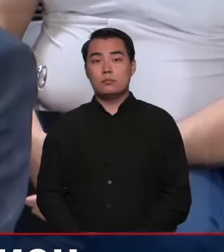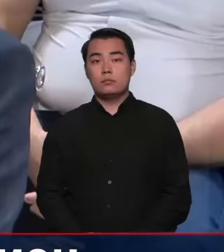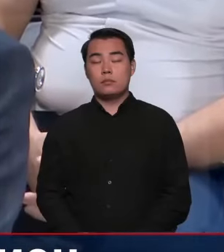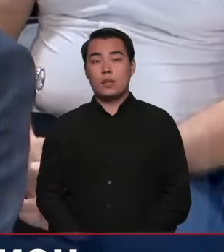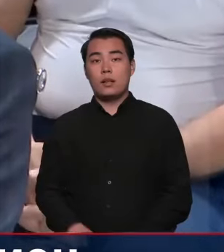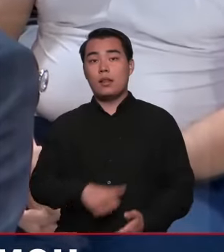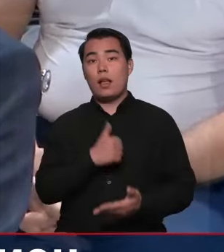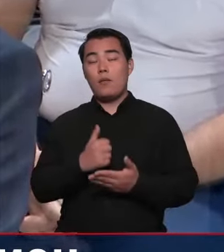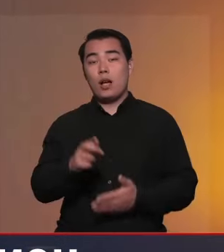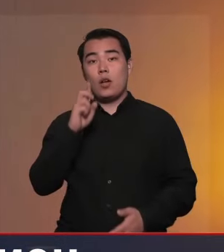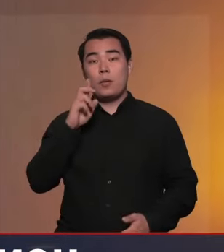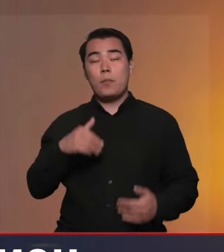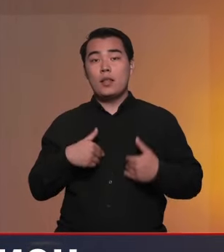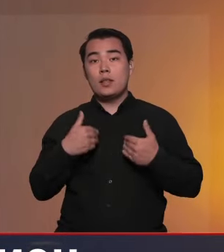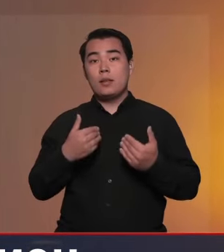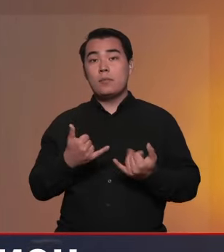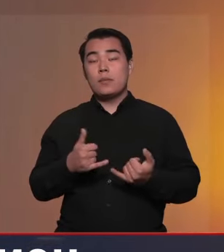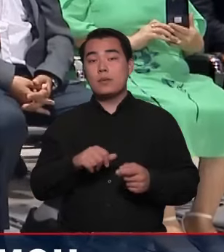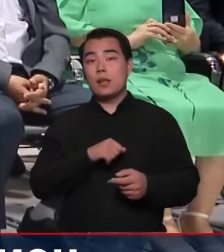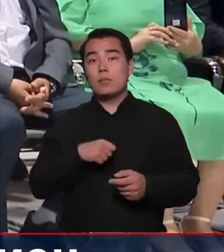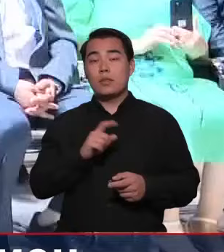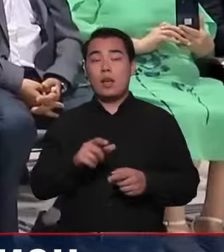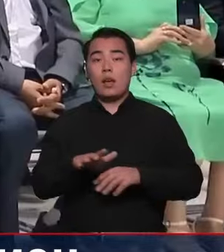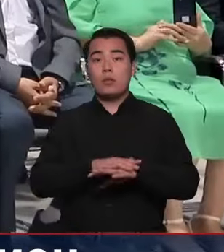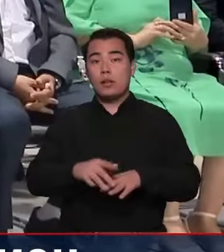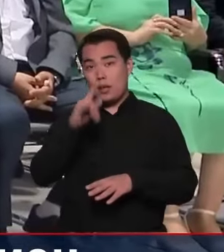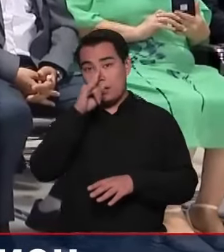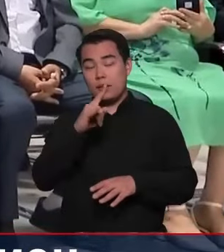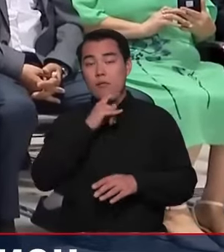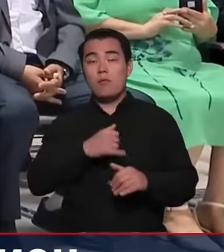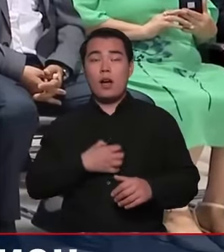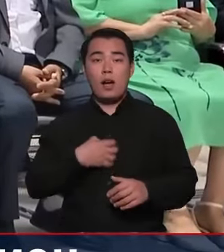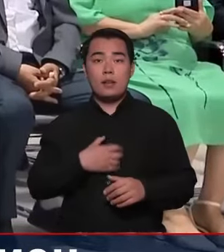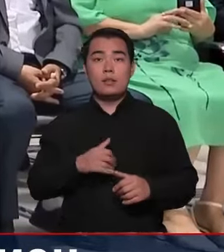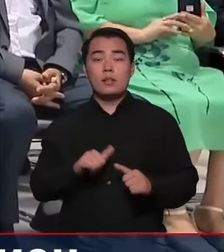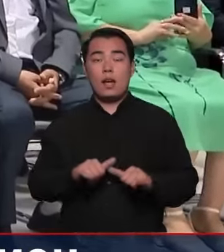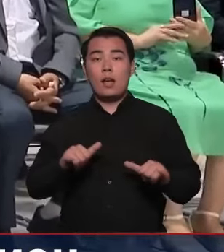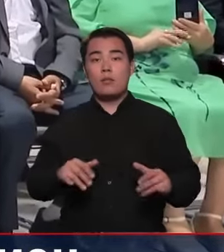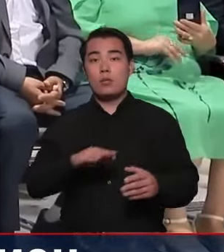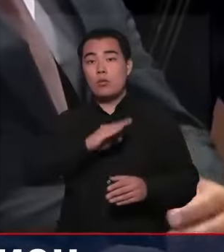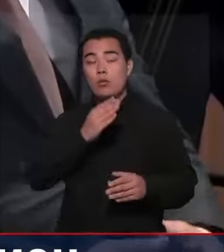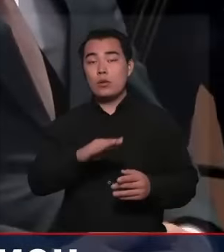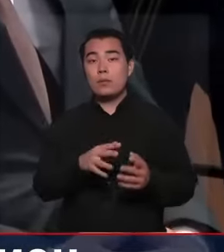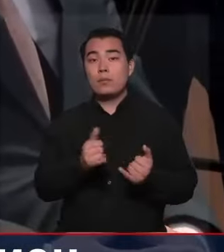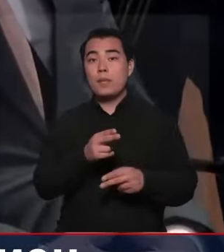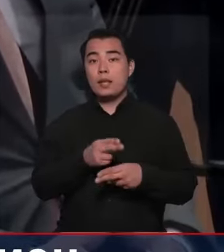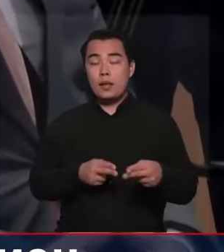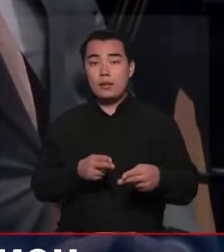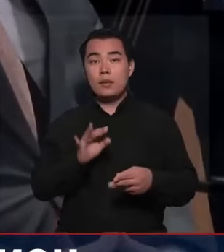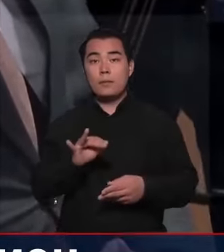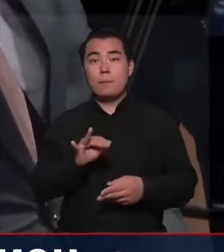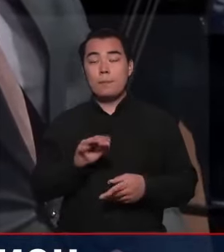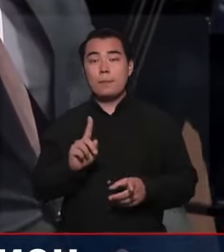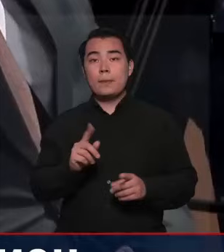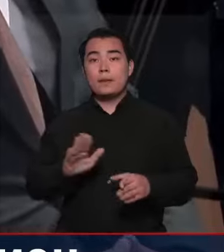Глава государства в послании народу Казахстана отметил важность развития горно-металлургического комплекса страны. В числе